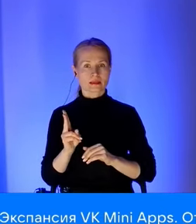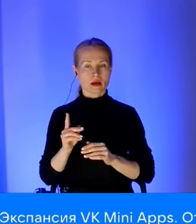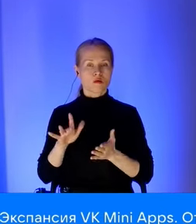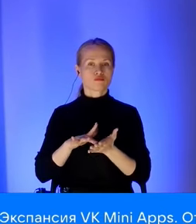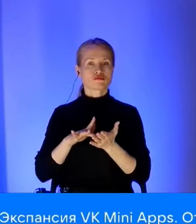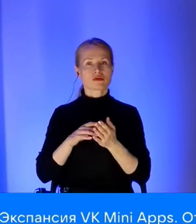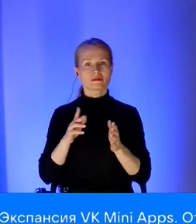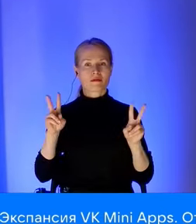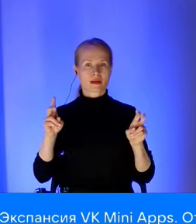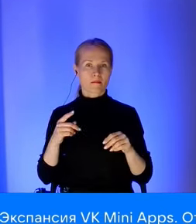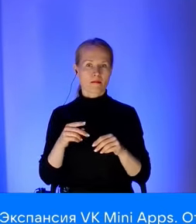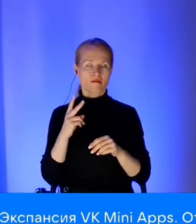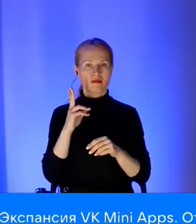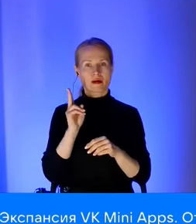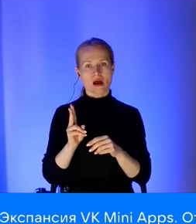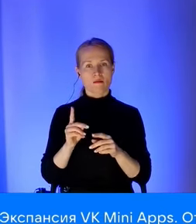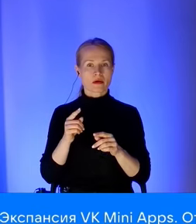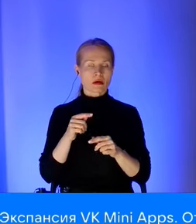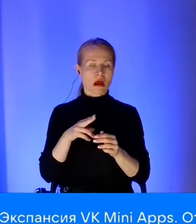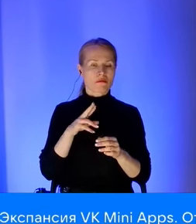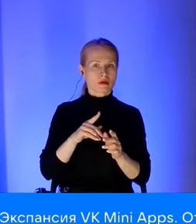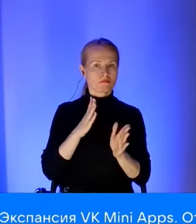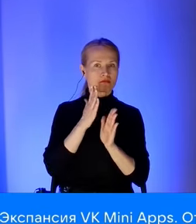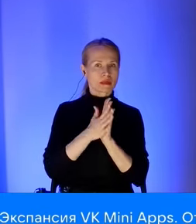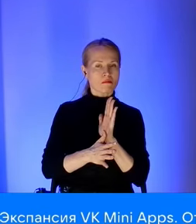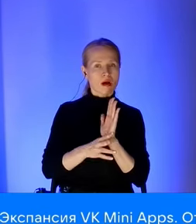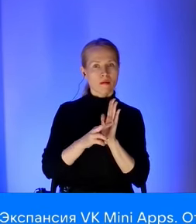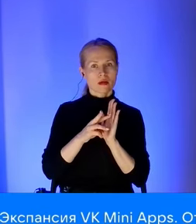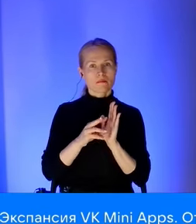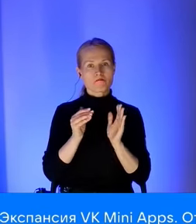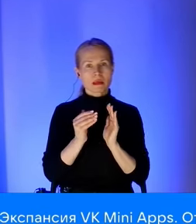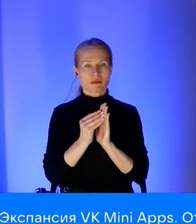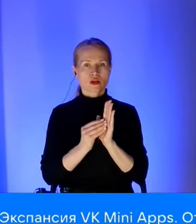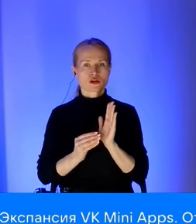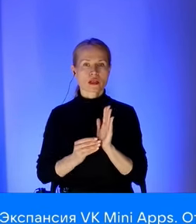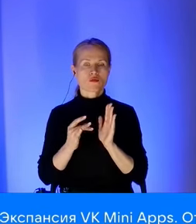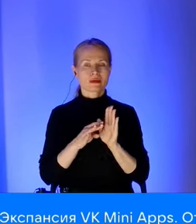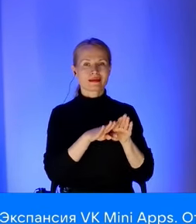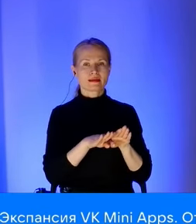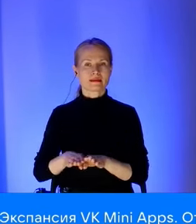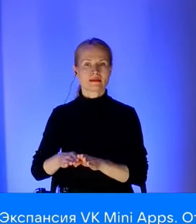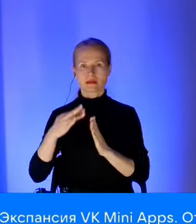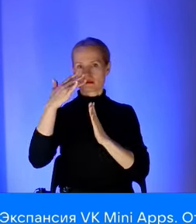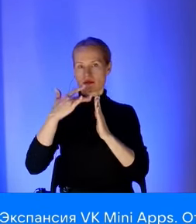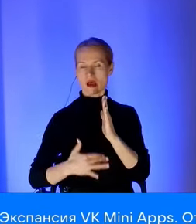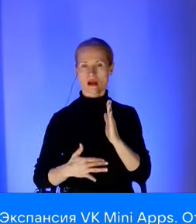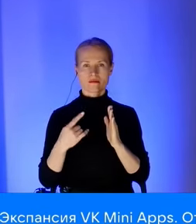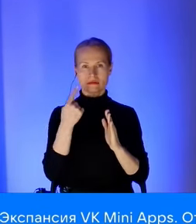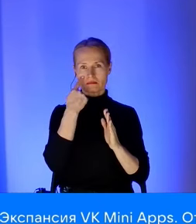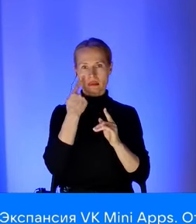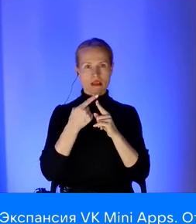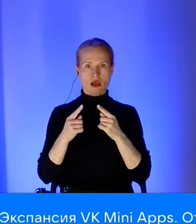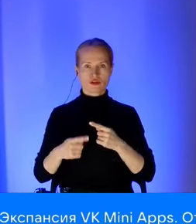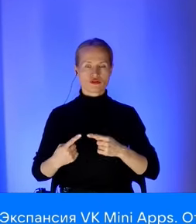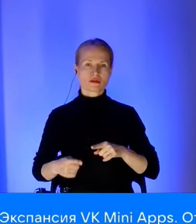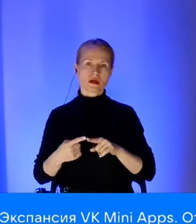ВКонтакте вы не всегда можете заметить, что касаетесь этих мини-приложений, поскольку они используют единую дизайн-систему, и вы не можете иногда